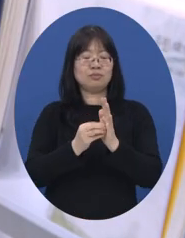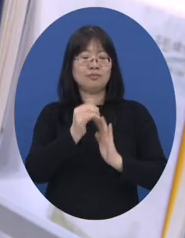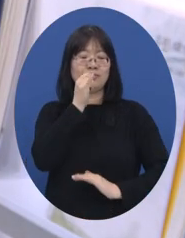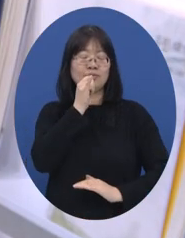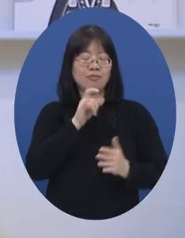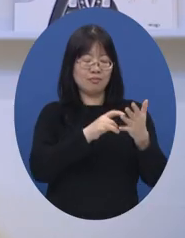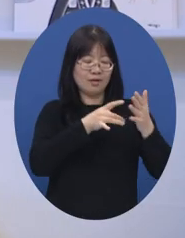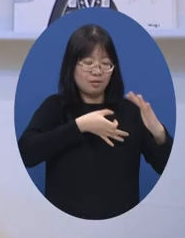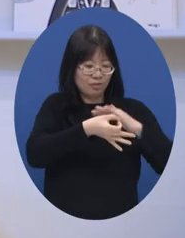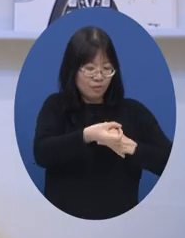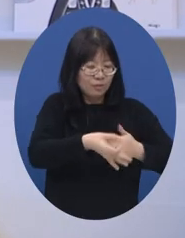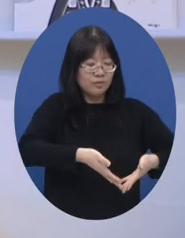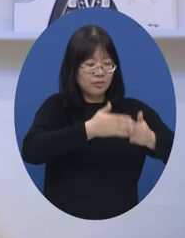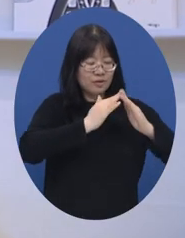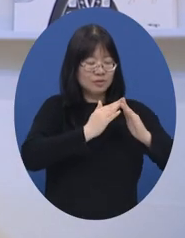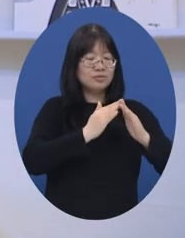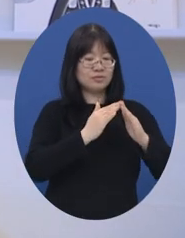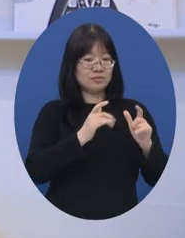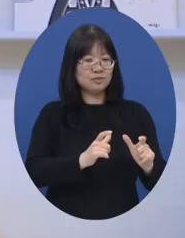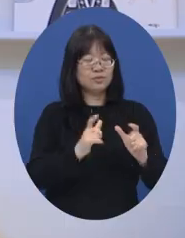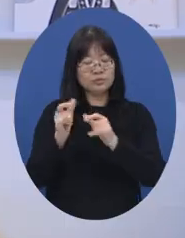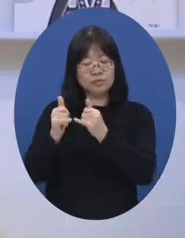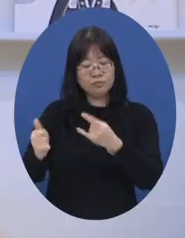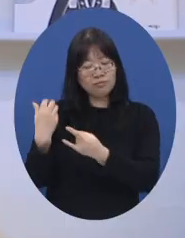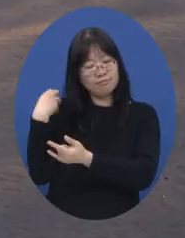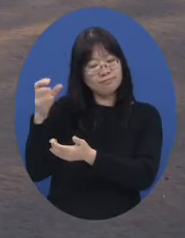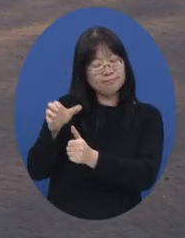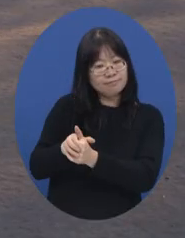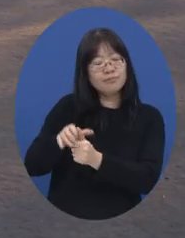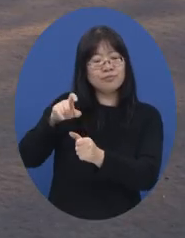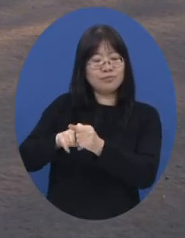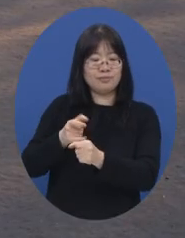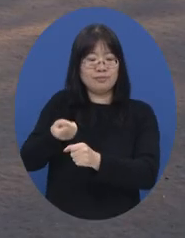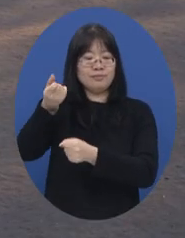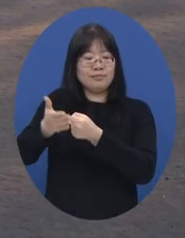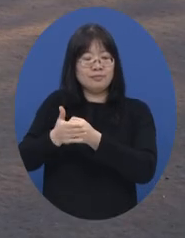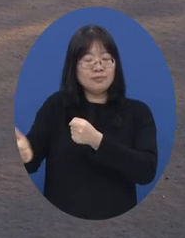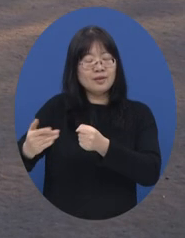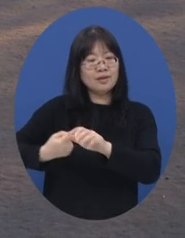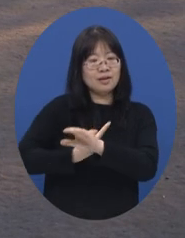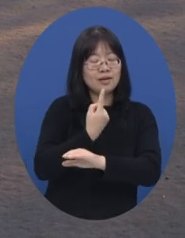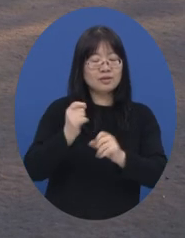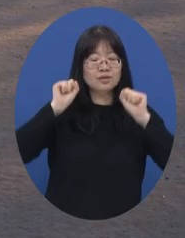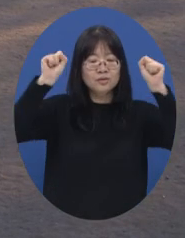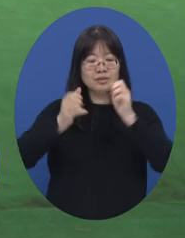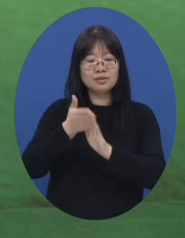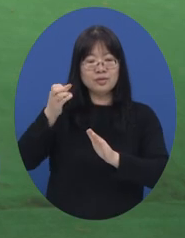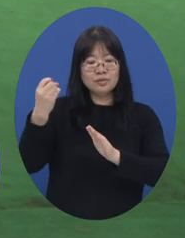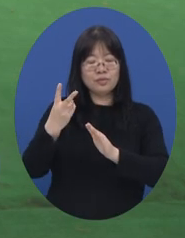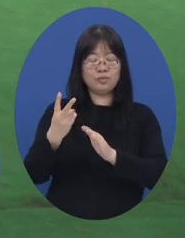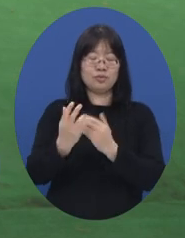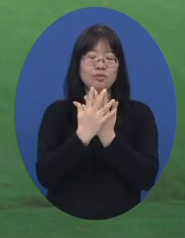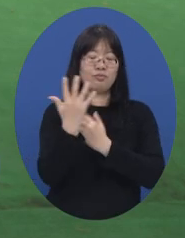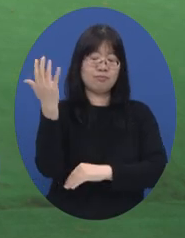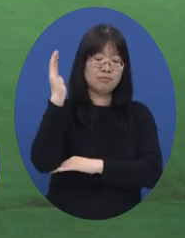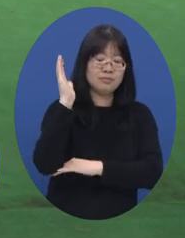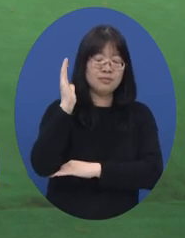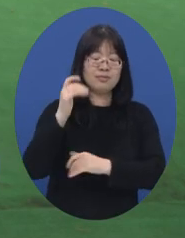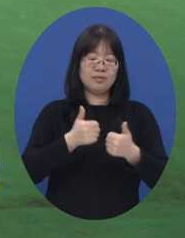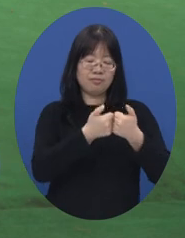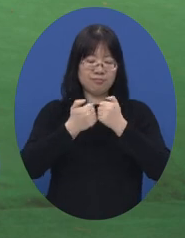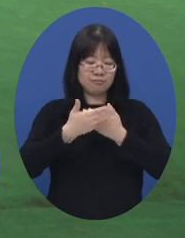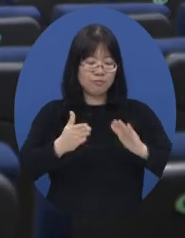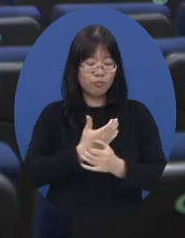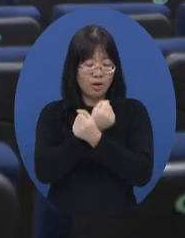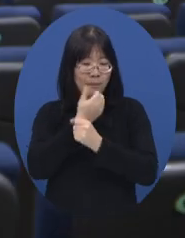세금으로 만들어진 시설물들을 도민에게 돌려주잔 취지. 이 밖에 체육시설을 비롯한 강당이나 회의실도 예약만